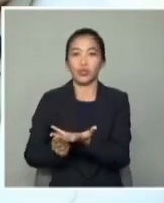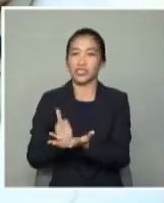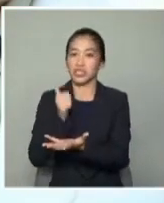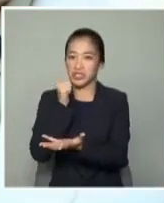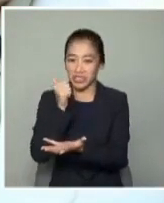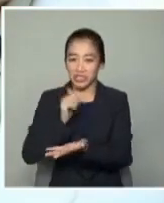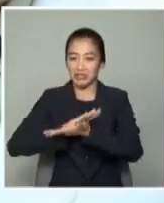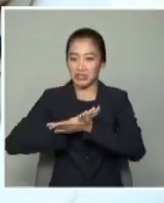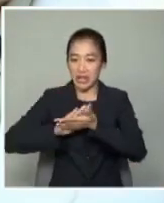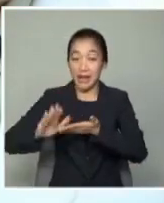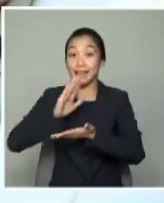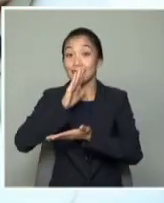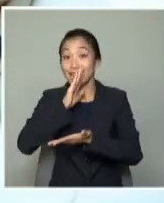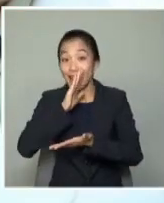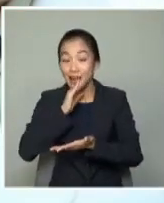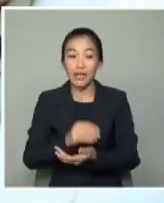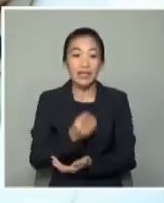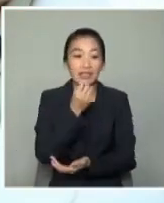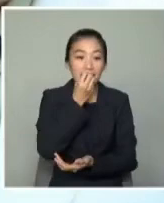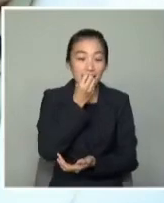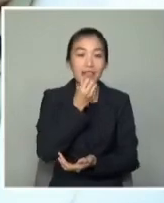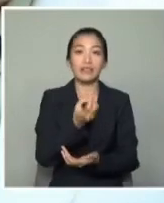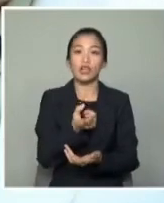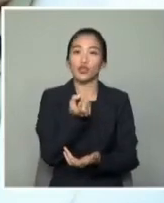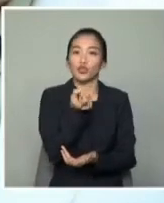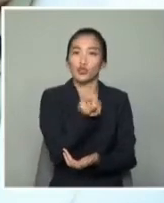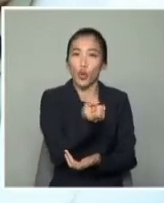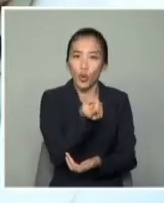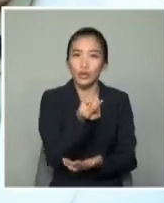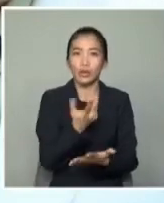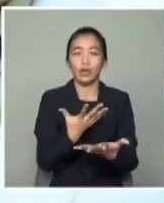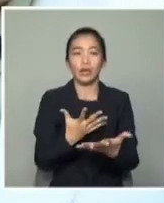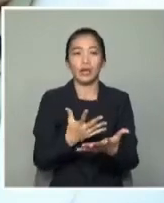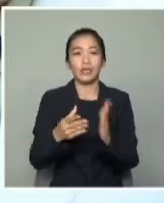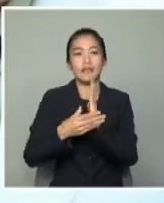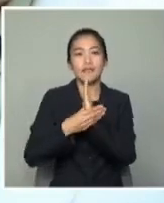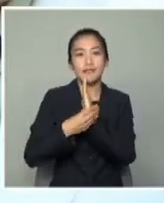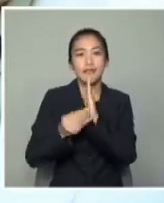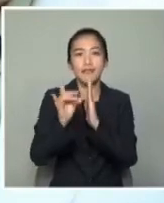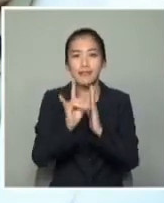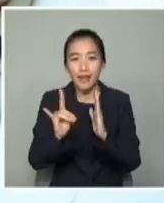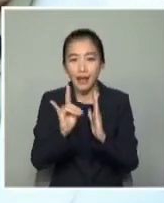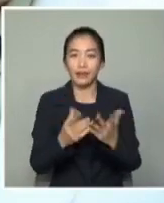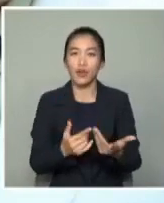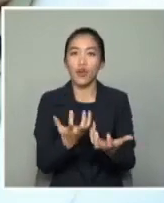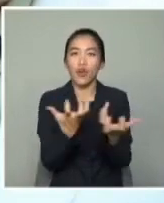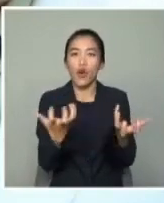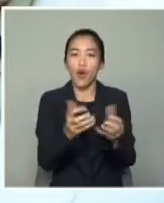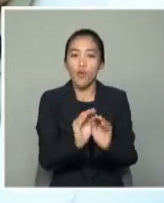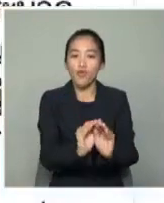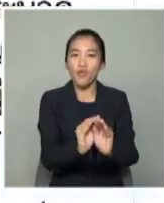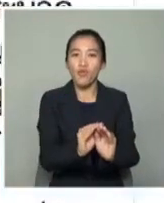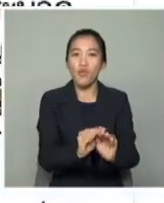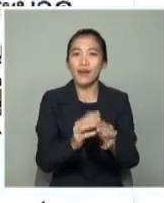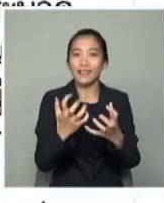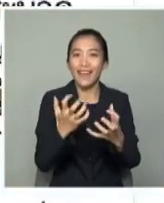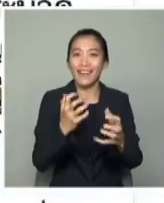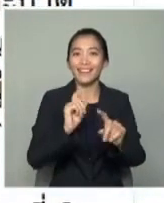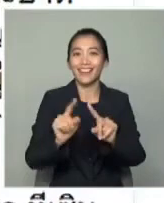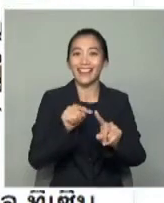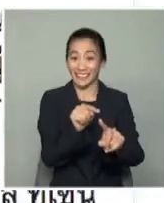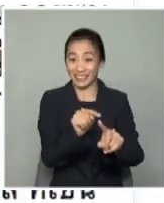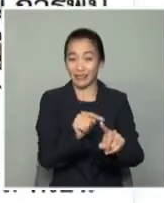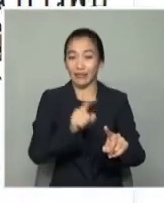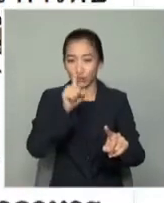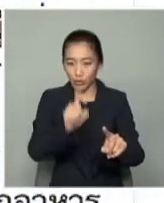างมือเมื่อจับต้องผลิตภัณฑ์อาหารดิบเนื้อสัตว์อาหารแช่แข็งจะต้องระวังอย่างสูงทีเดียวต้องดูแลกันอย่างเคร่งครัดกับ